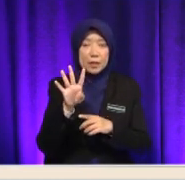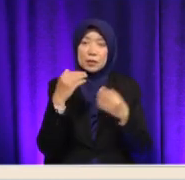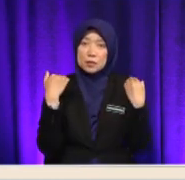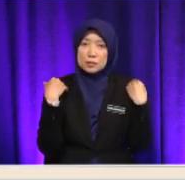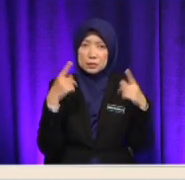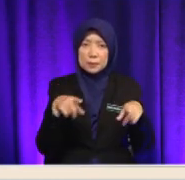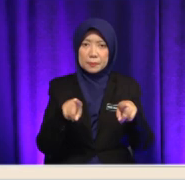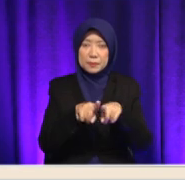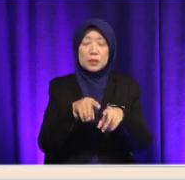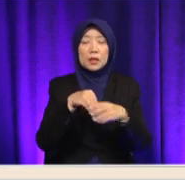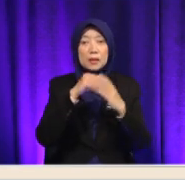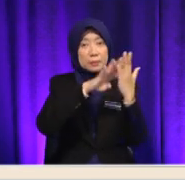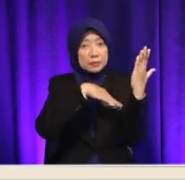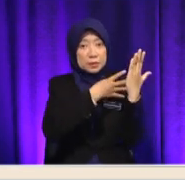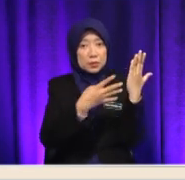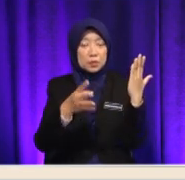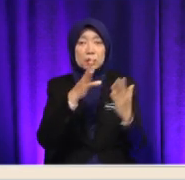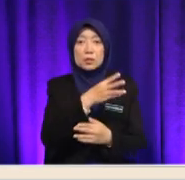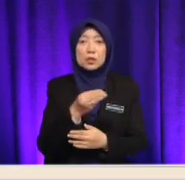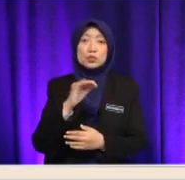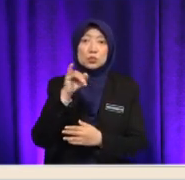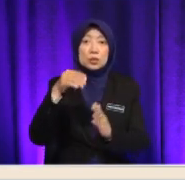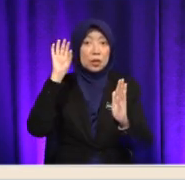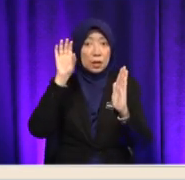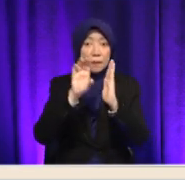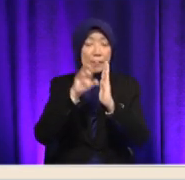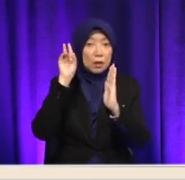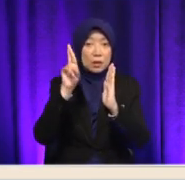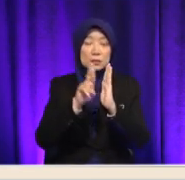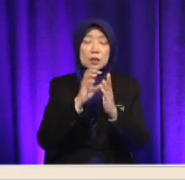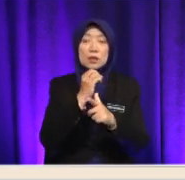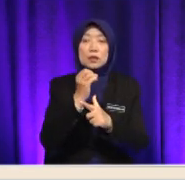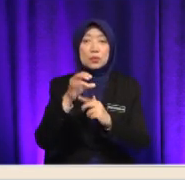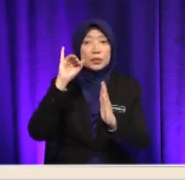dalam bentuk jadwal dan juga gambar raja ataupun